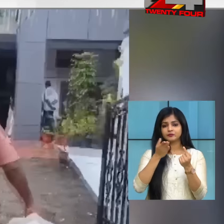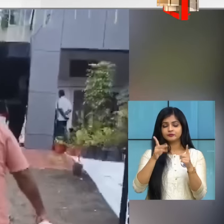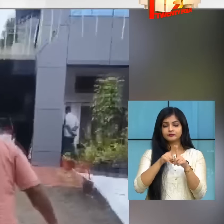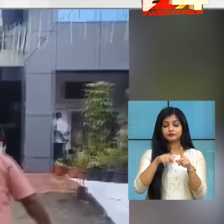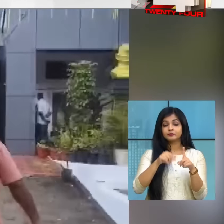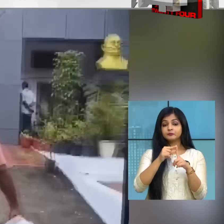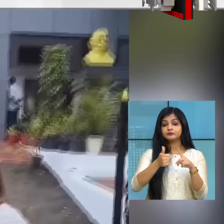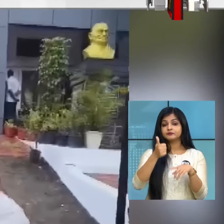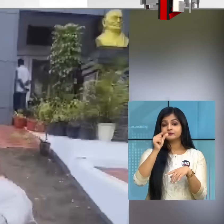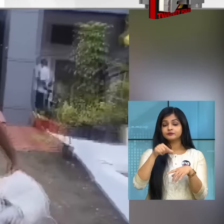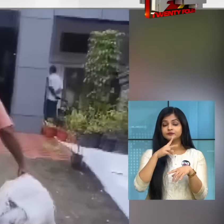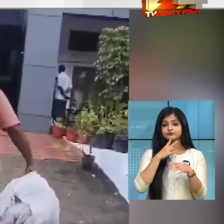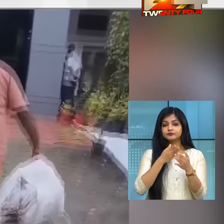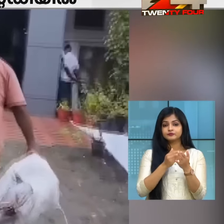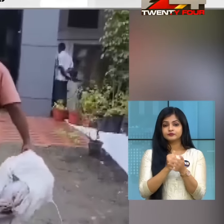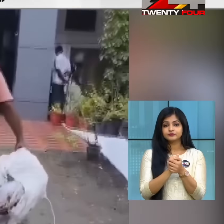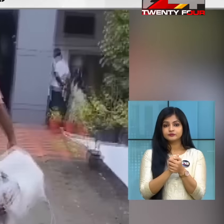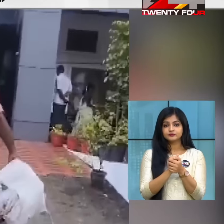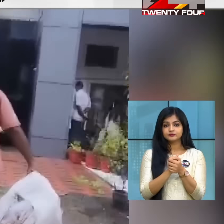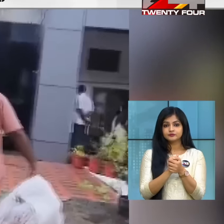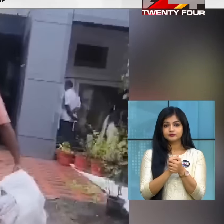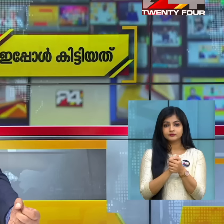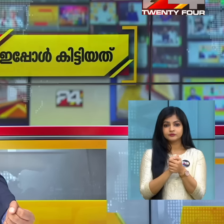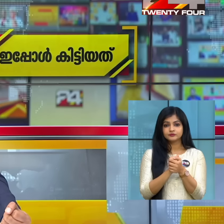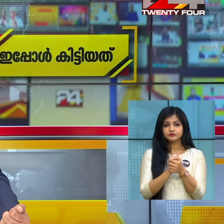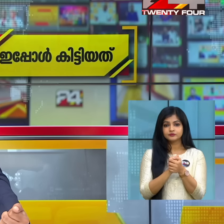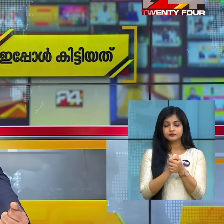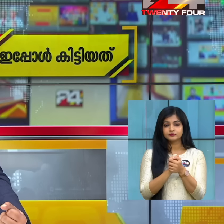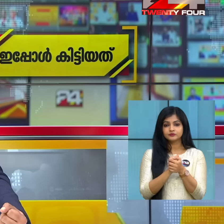സെക്രട്ടറി മുഹമ്മദ് ഹാഷിം അറിയിക്കുന്നത്.